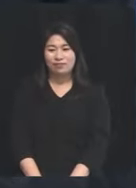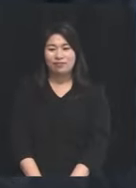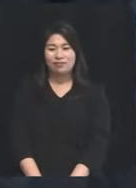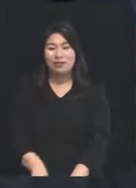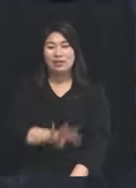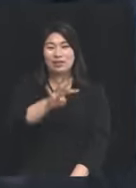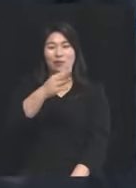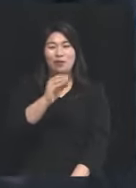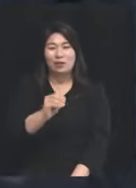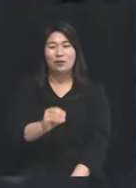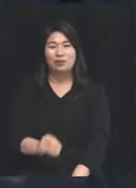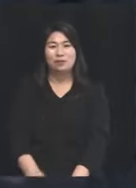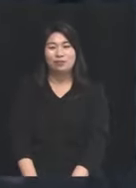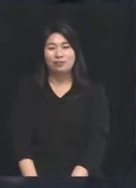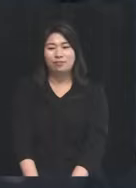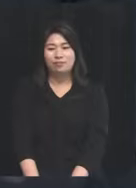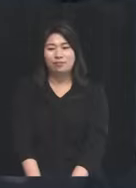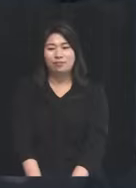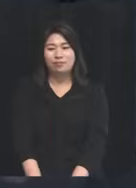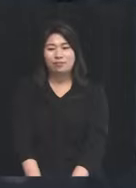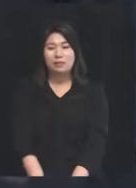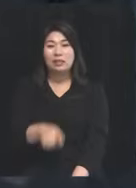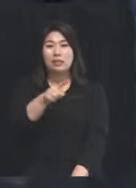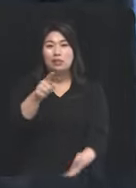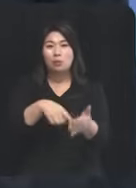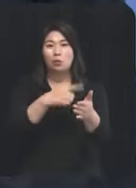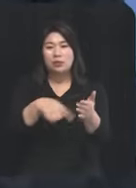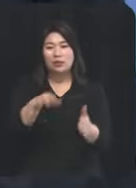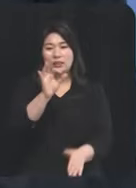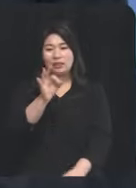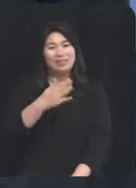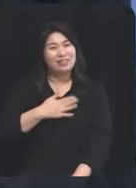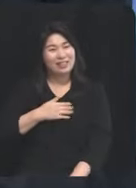네, 400만 원씩 네, 그래가지고 높여야 그 보상 금액 제가 역시도